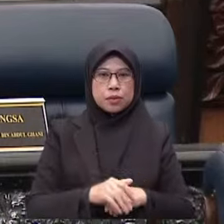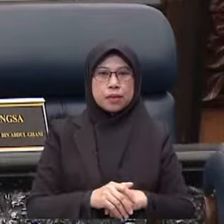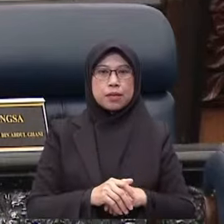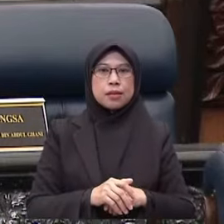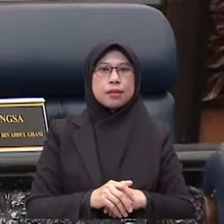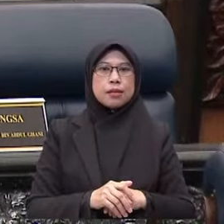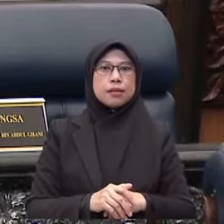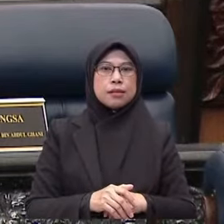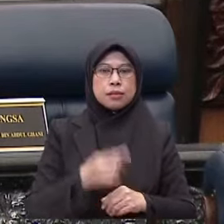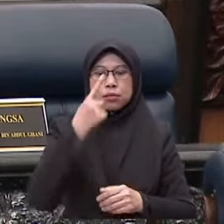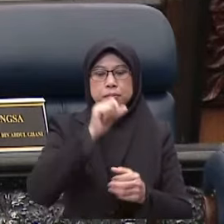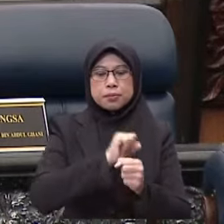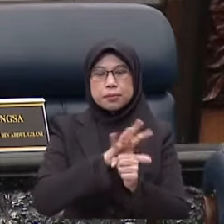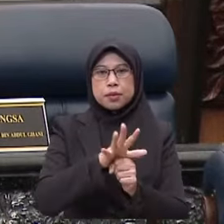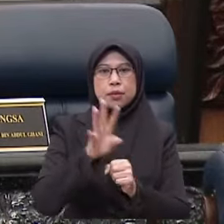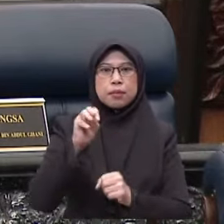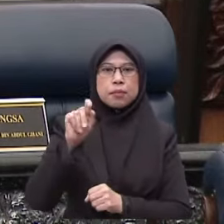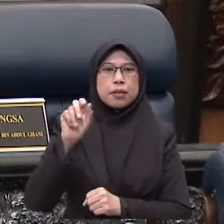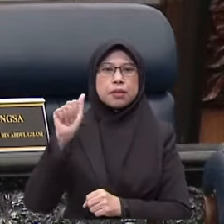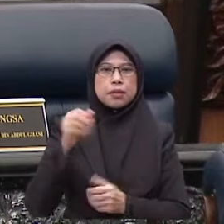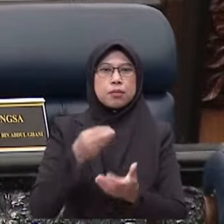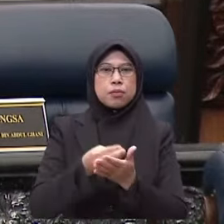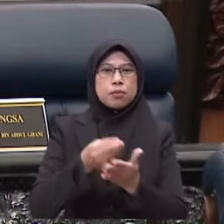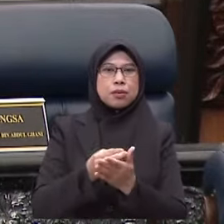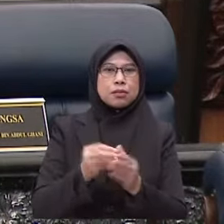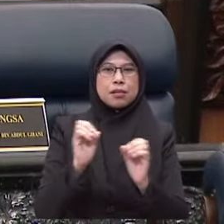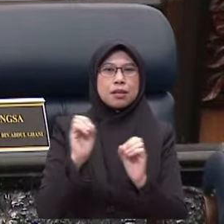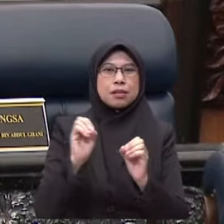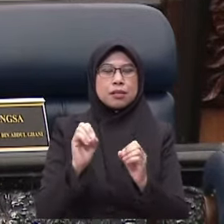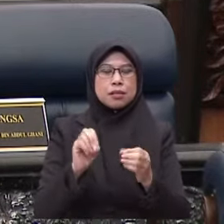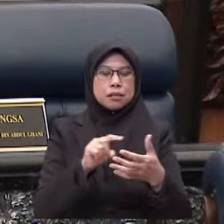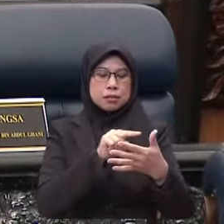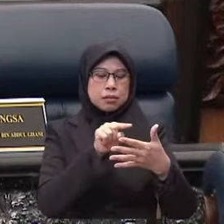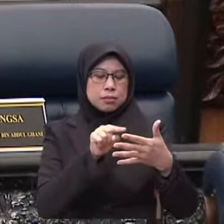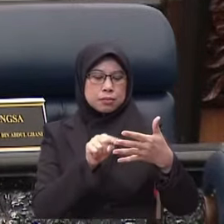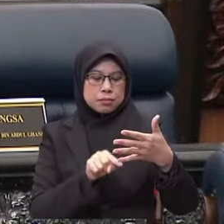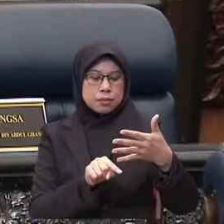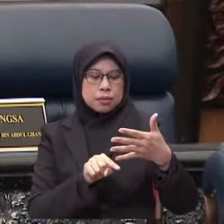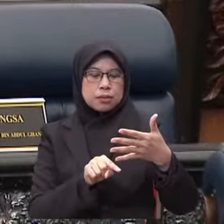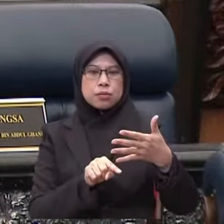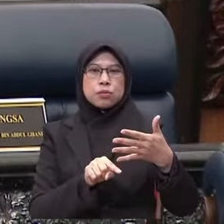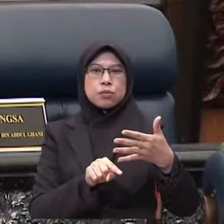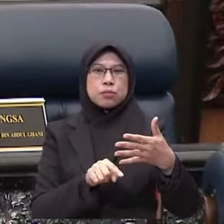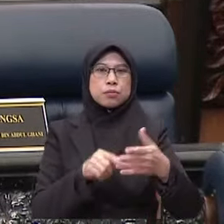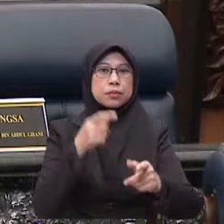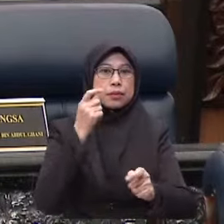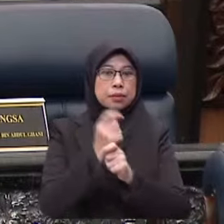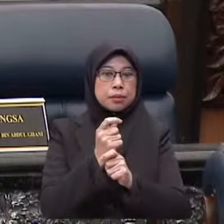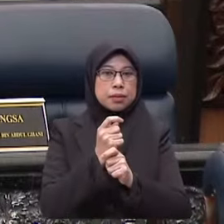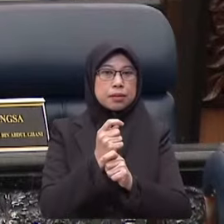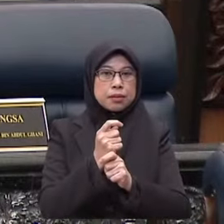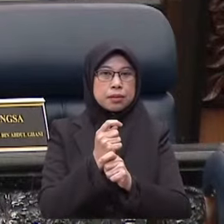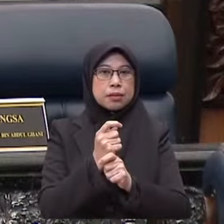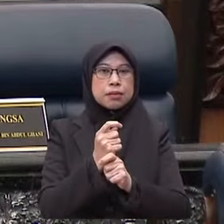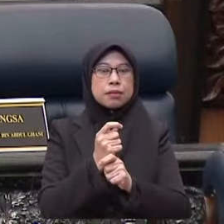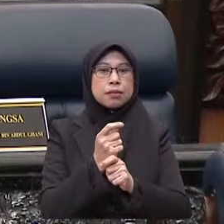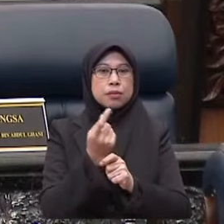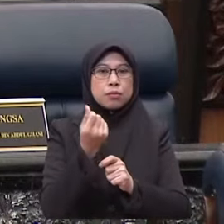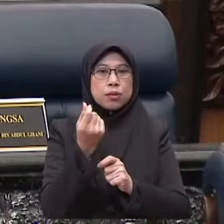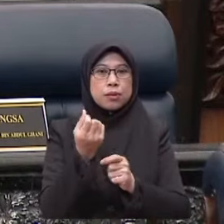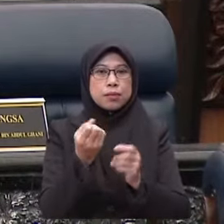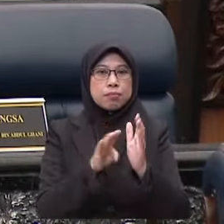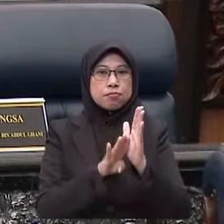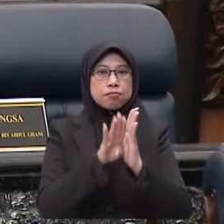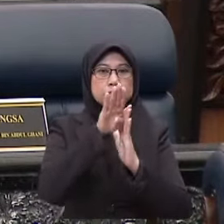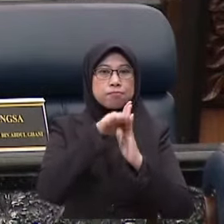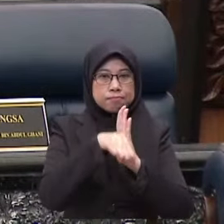secara keseluruhan tidak ada satu single faktor yang akan menentukan kedudukan kewangan in short Apa yang perlu kita